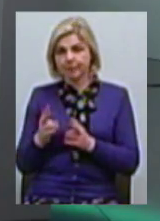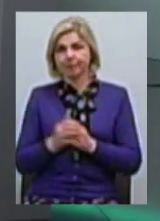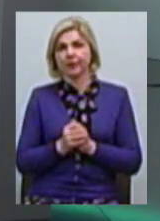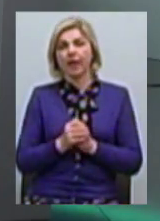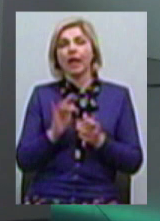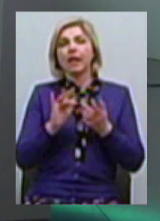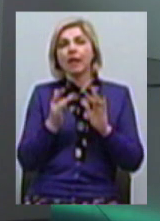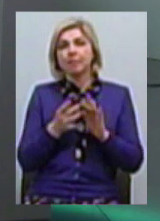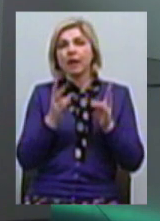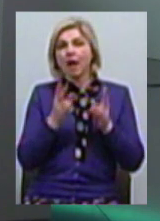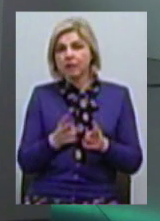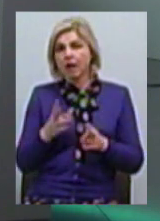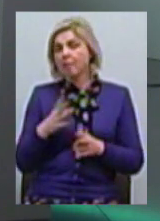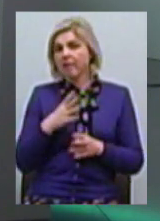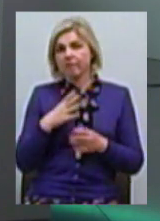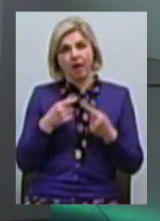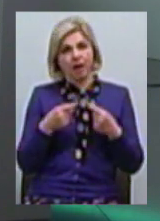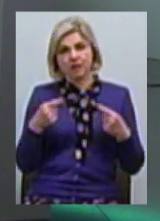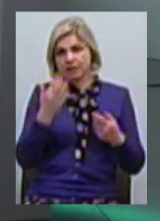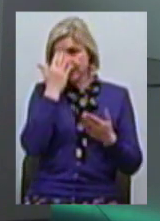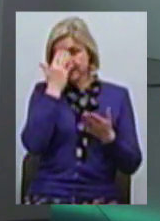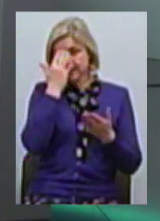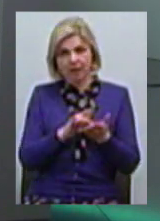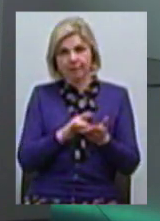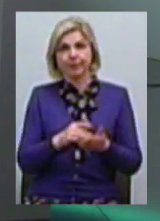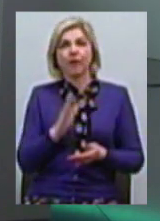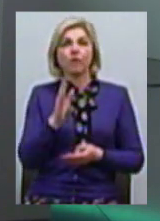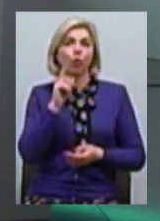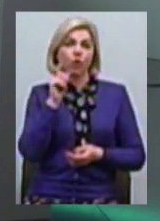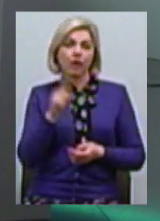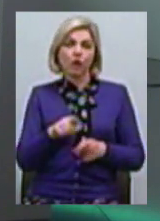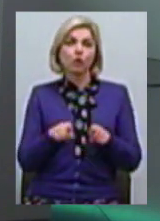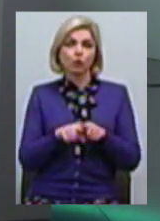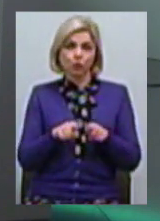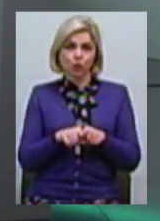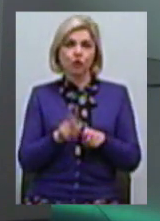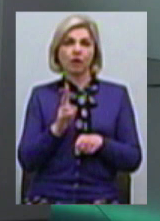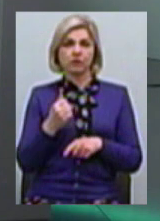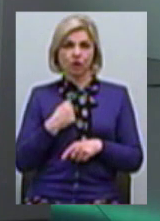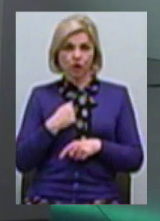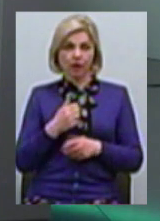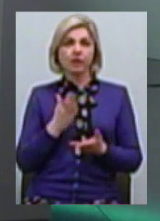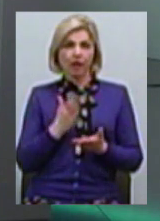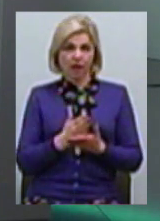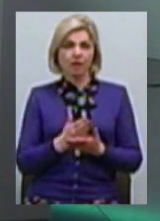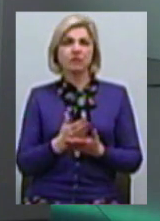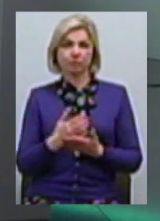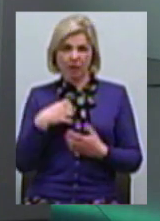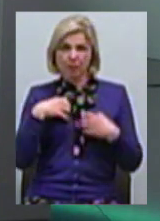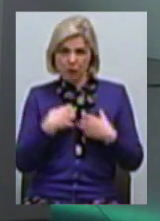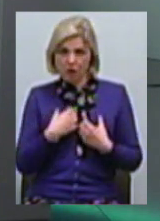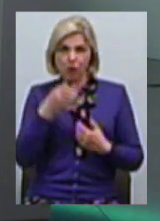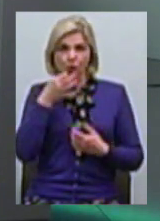відбуватися з різними цілями, як ми знаємо, да? В Україні тоже, к сожалению, есть печальный опыт. Уже